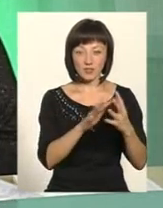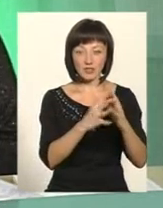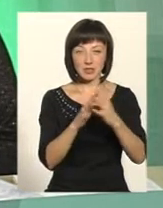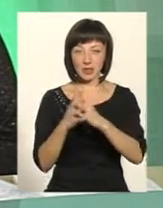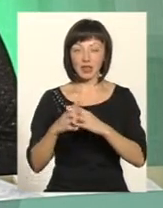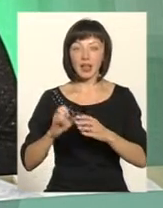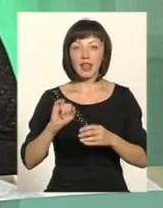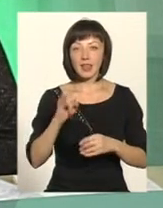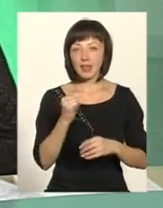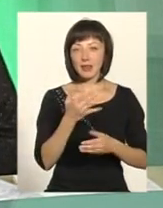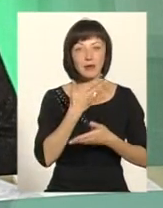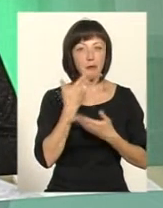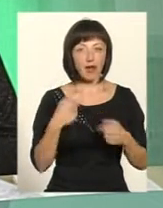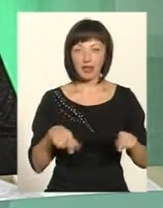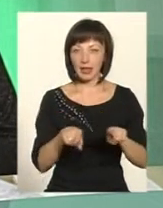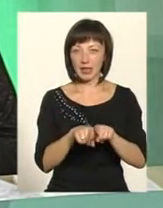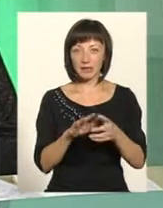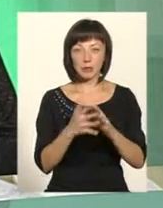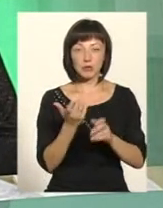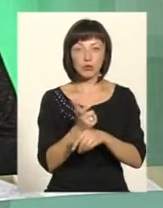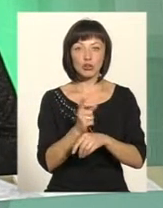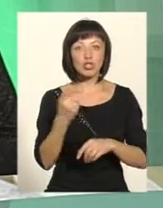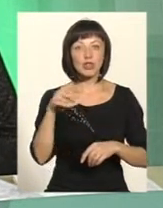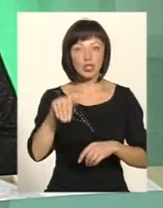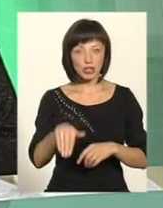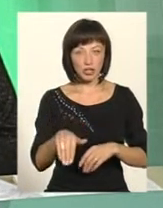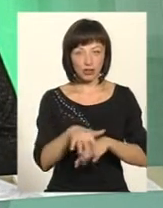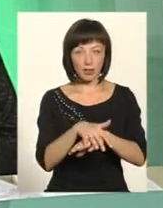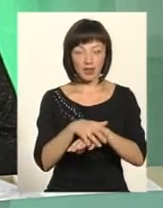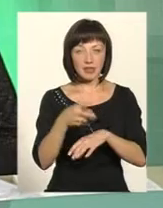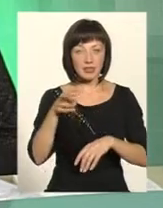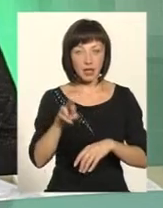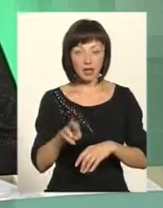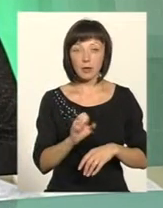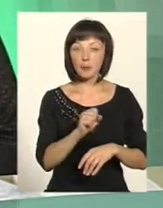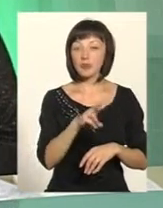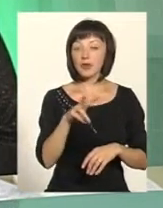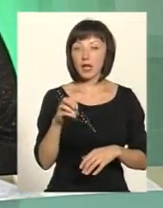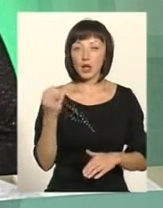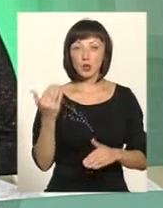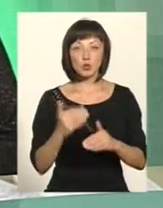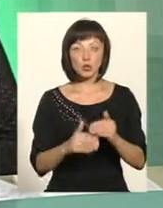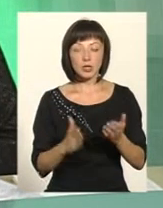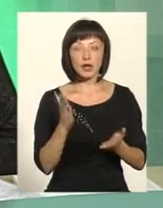пунктів нема, скажімо так, які мають більше 1000 населення. Але вже є в нас